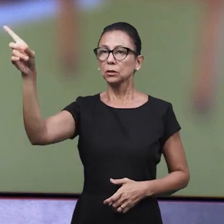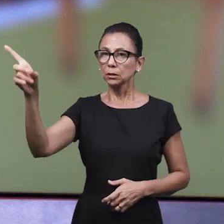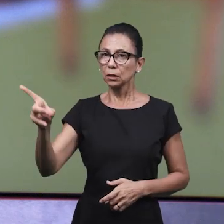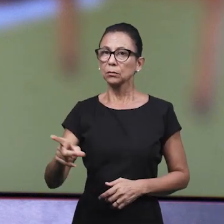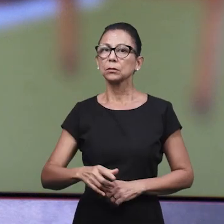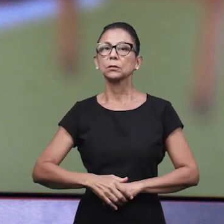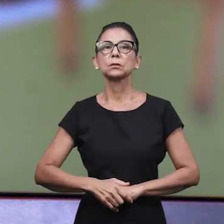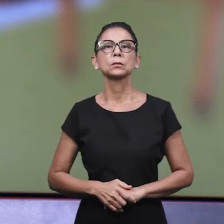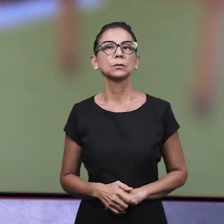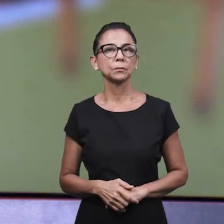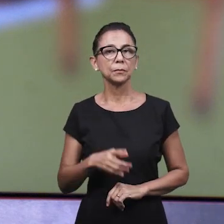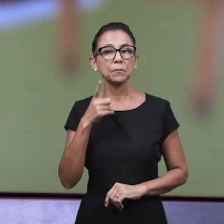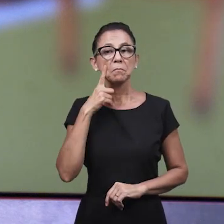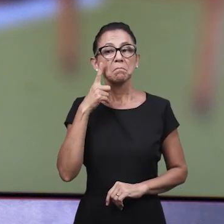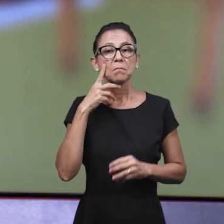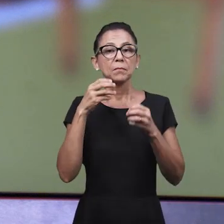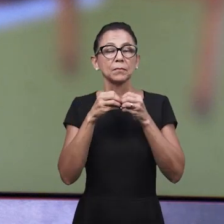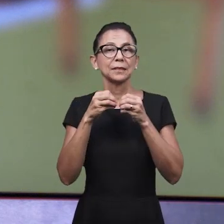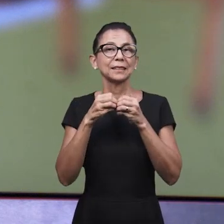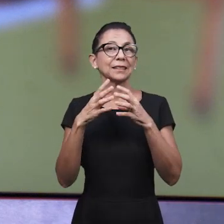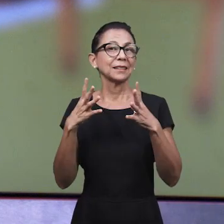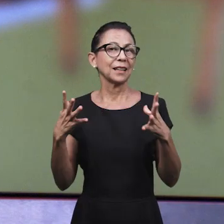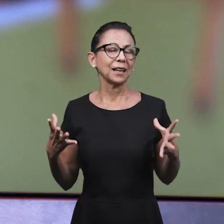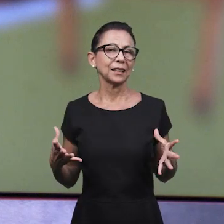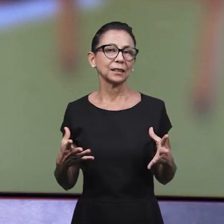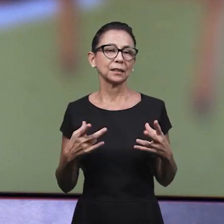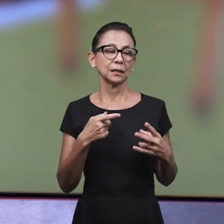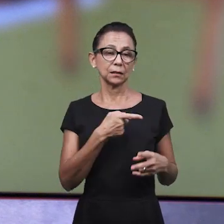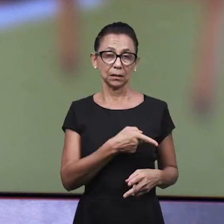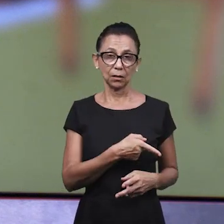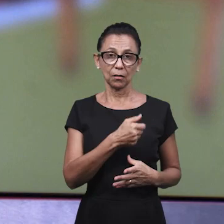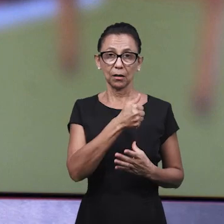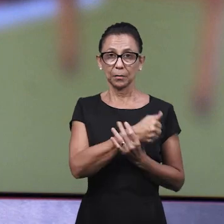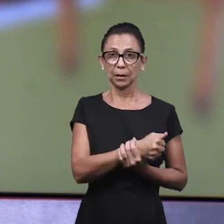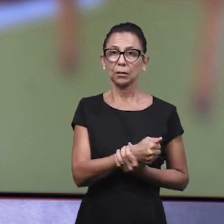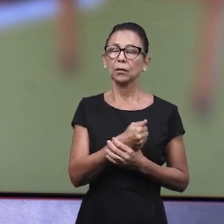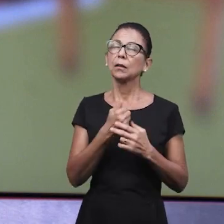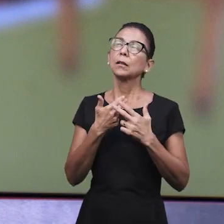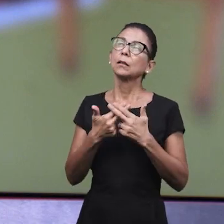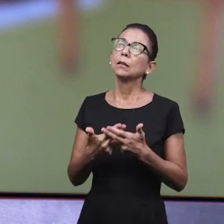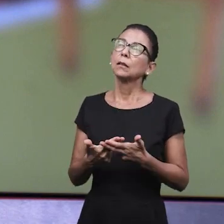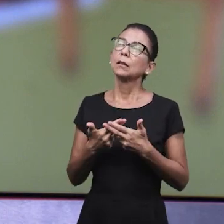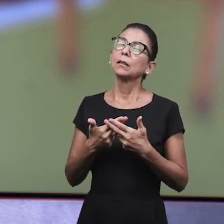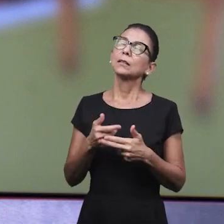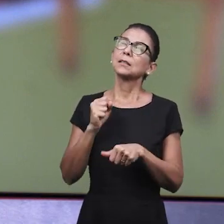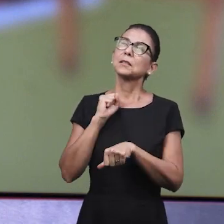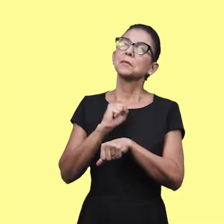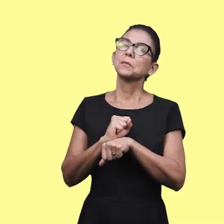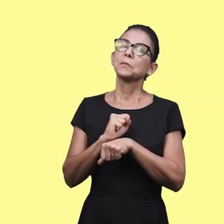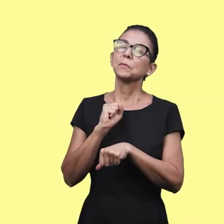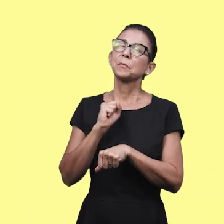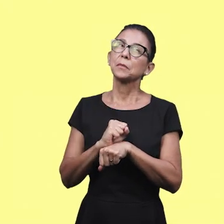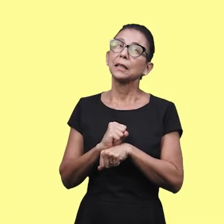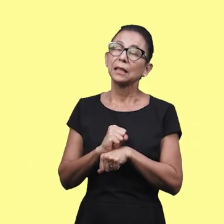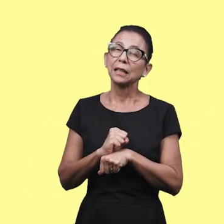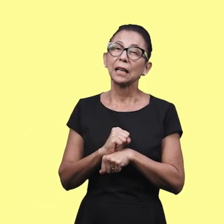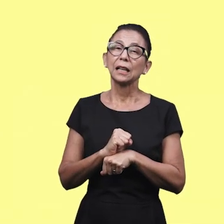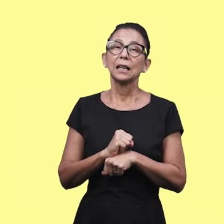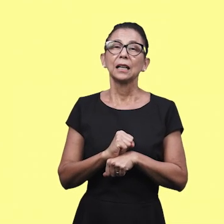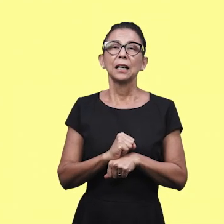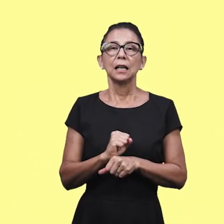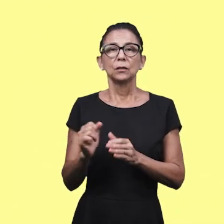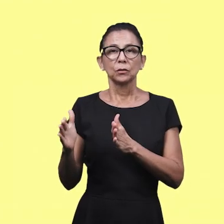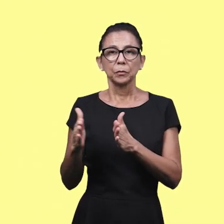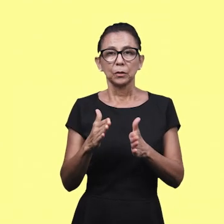miracle dans sa famille. Et ainsi, il a attendu avec patience dans le Seigneur. Et